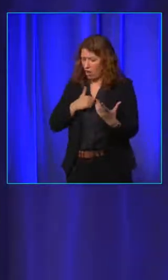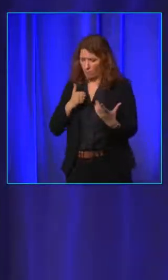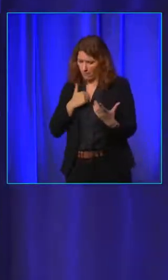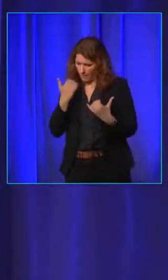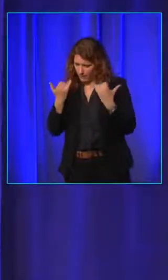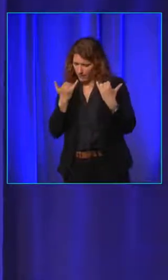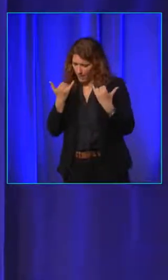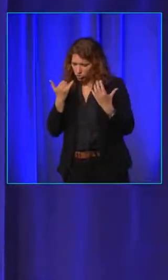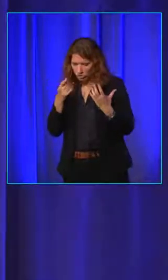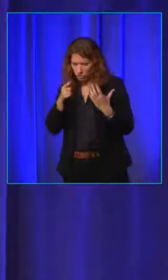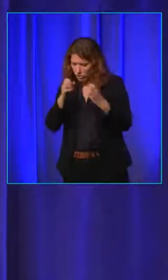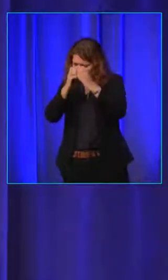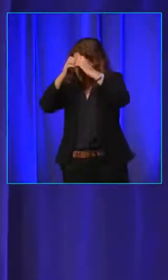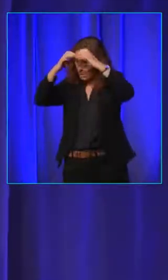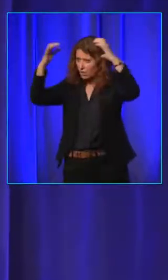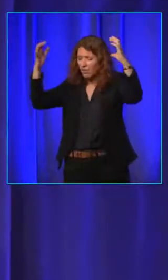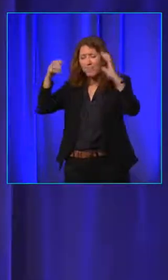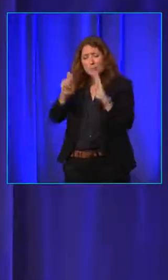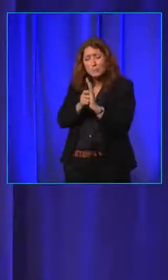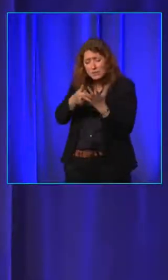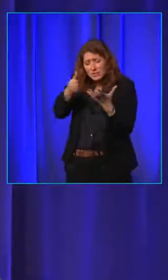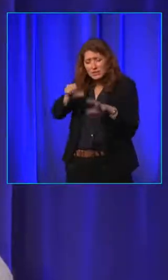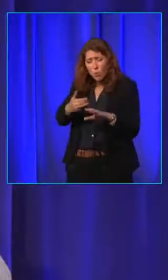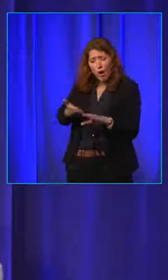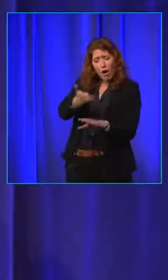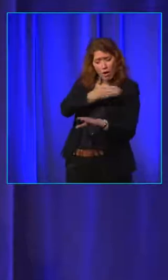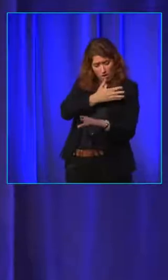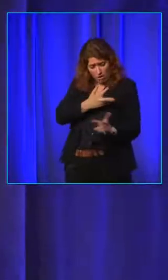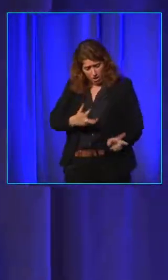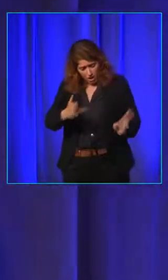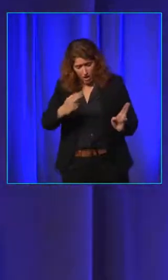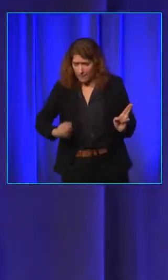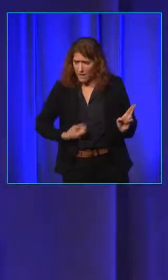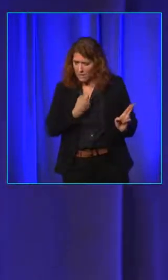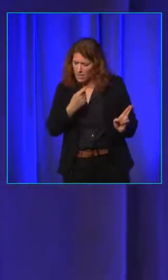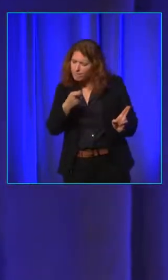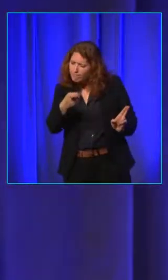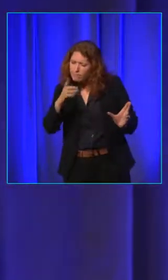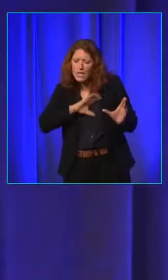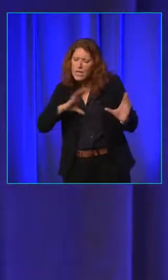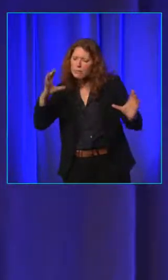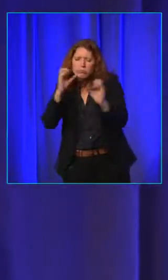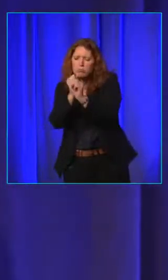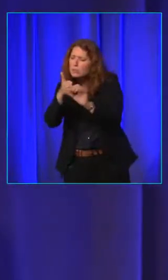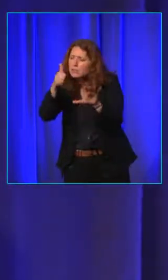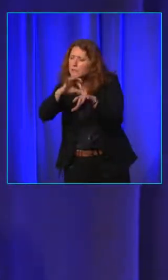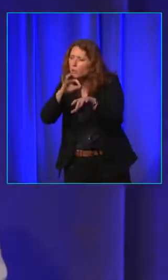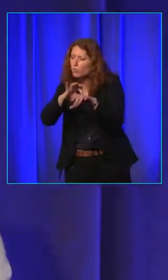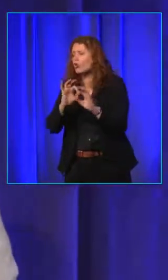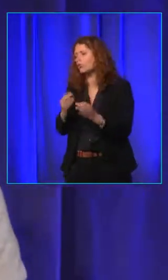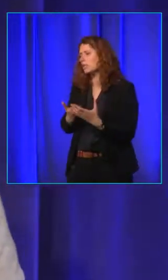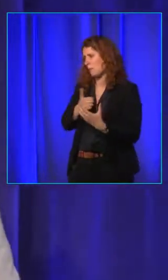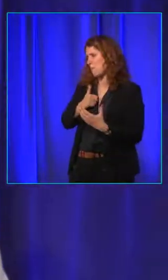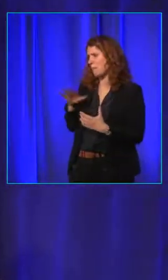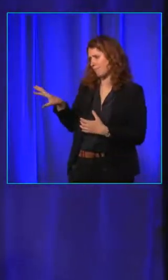en 6 minutes. Pour qu'ils aillent. Donc, j'utilise l'hypnose quand, sur le processus d'imagerie de guérison.